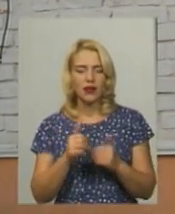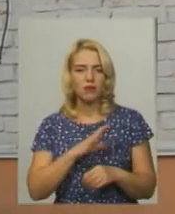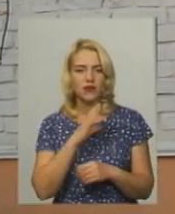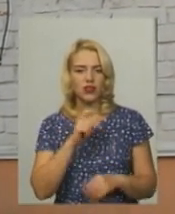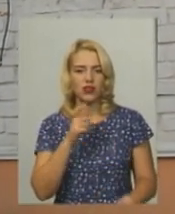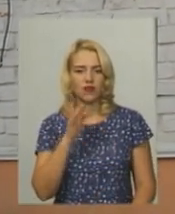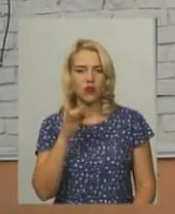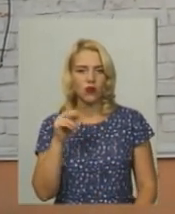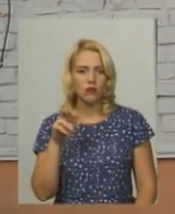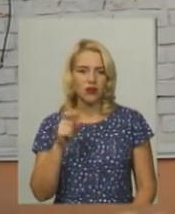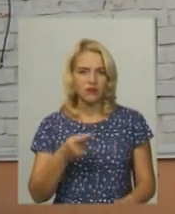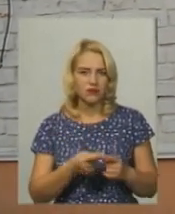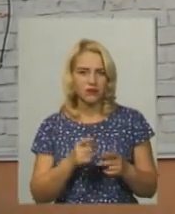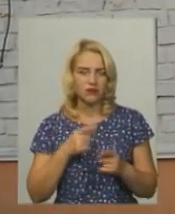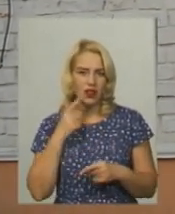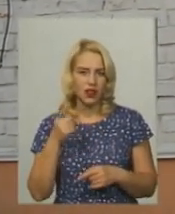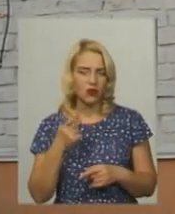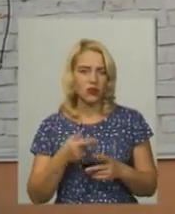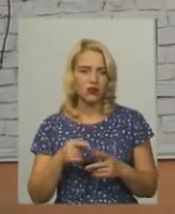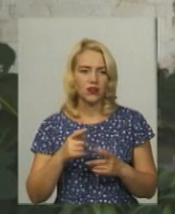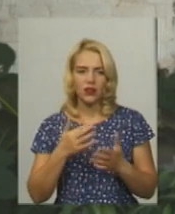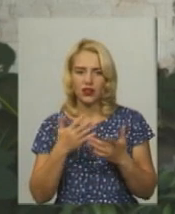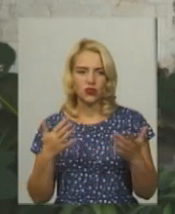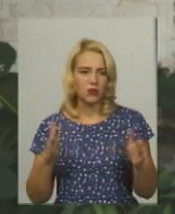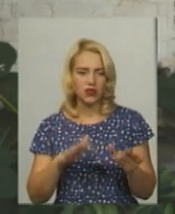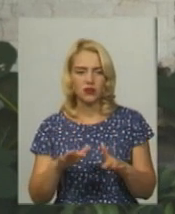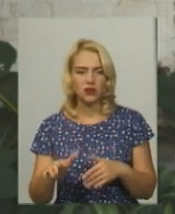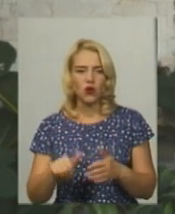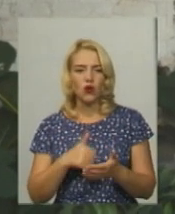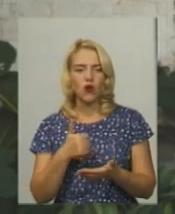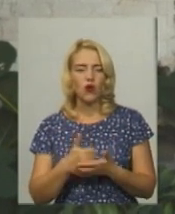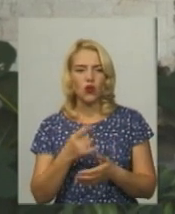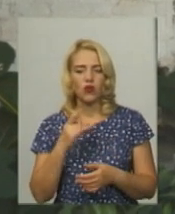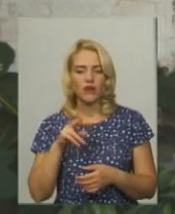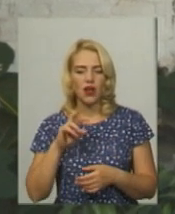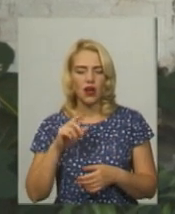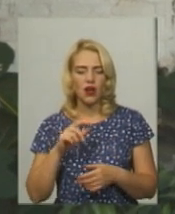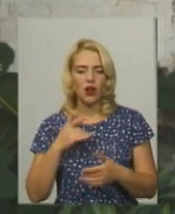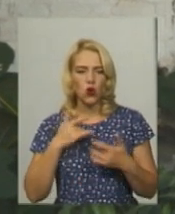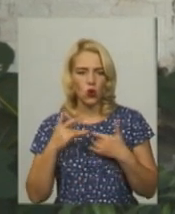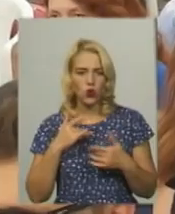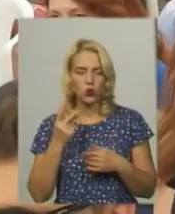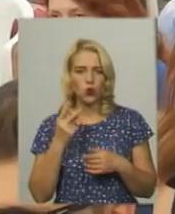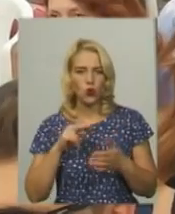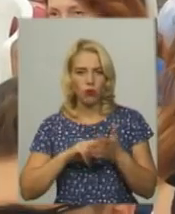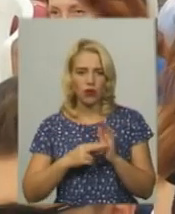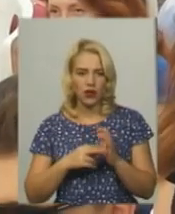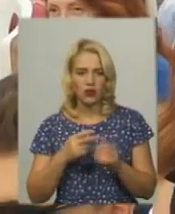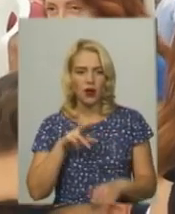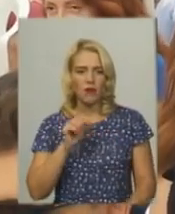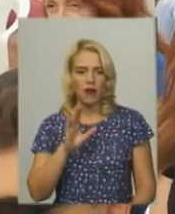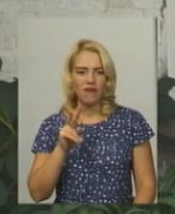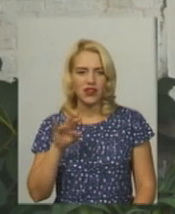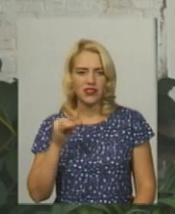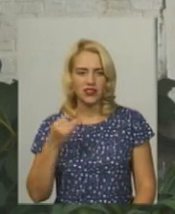Це досить так далеко. Ну, локації абсолютно різноманітні. Головну роль другого плану зіграє Вадим Белінський. Його герой носить прізвисько